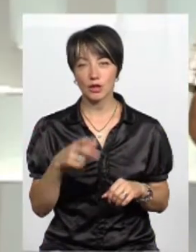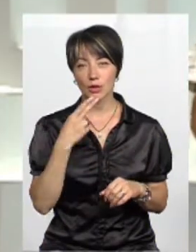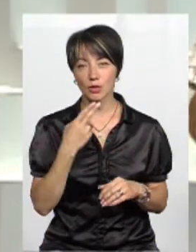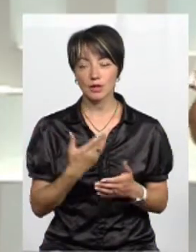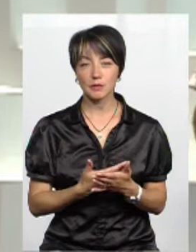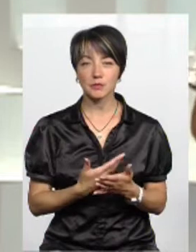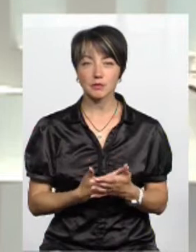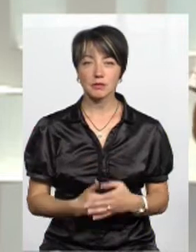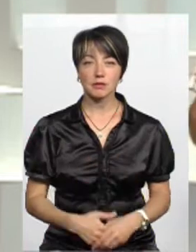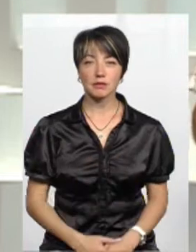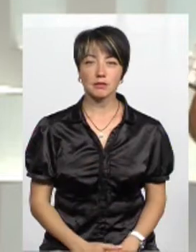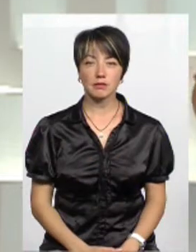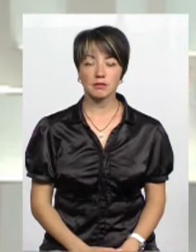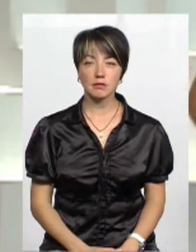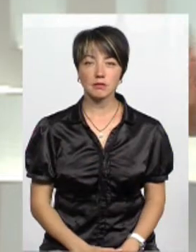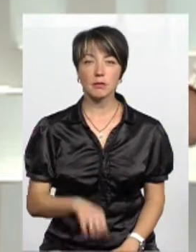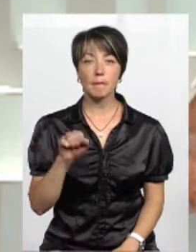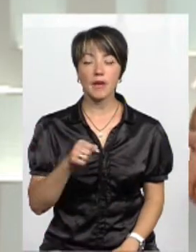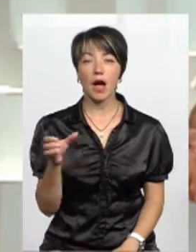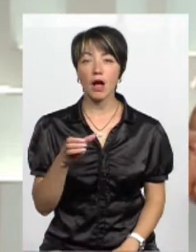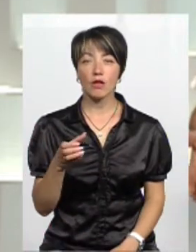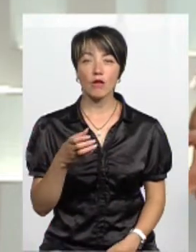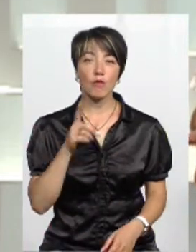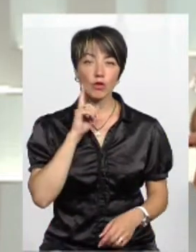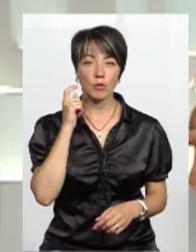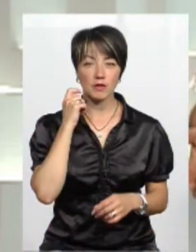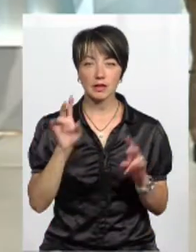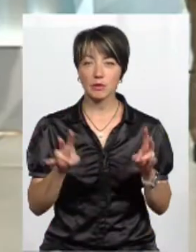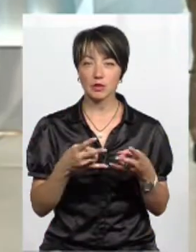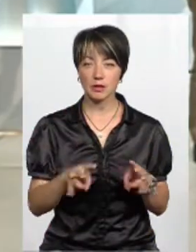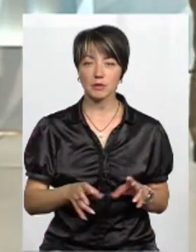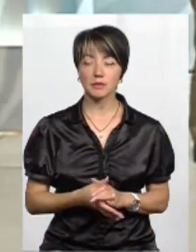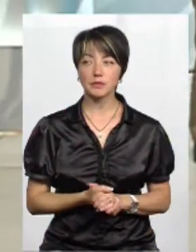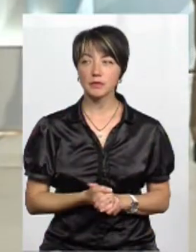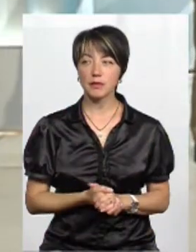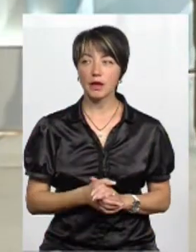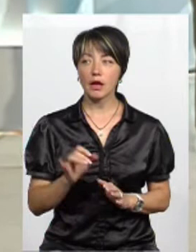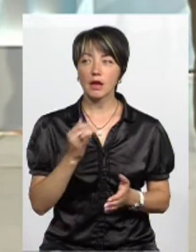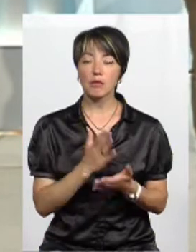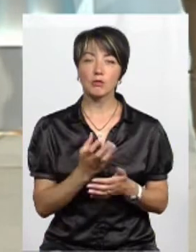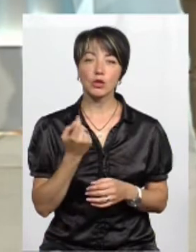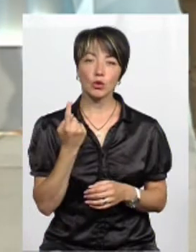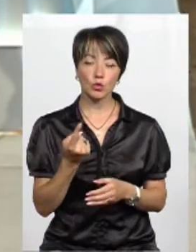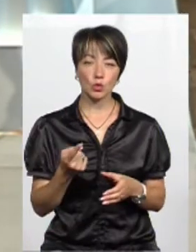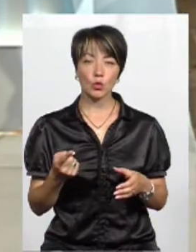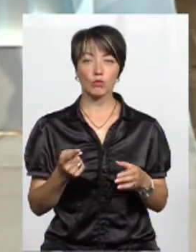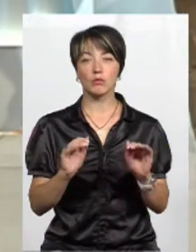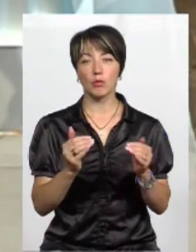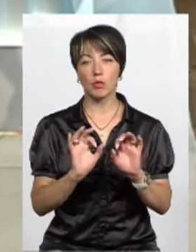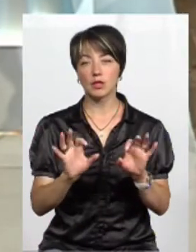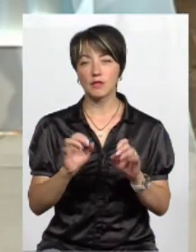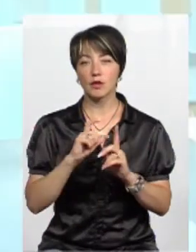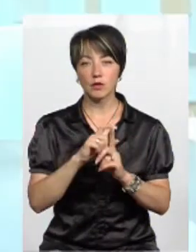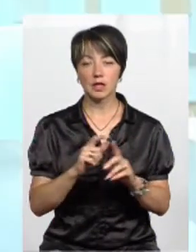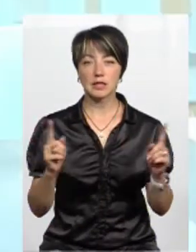курити, та пиво і алкоголь в підростковому віці не потрібно. Це навпаки. Угу. Так. І маємо ще одну порцію бліців. Попрошу